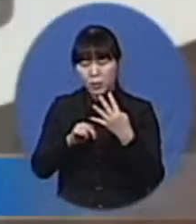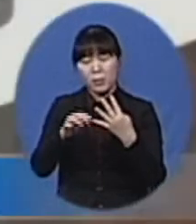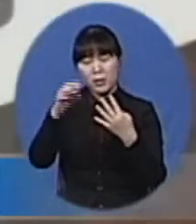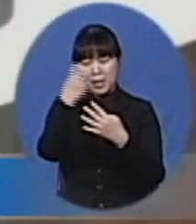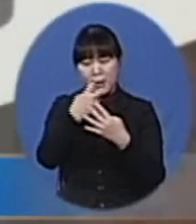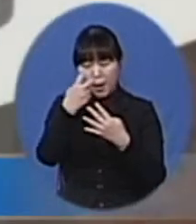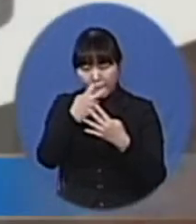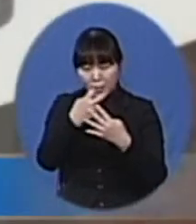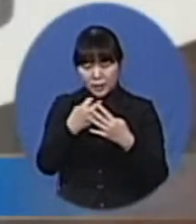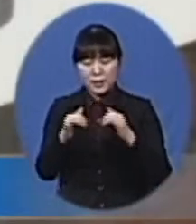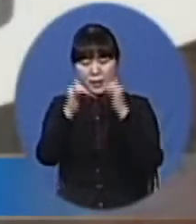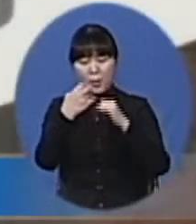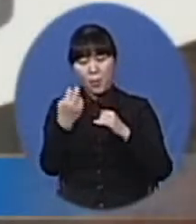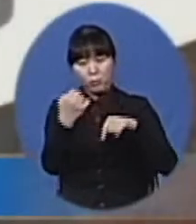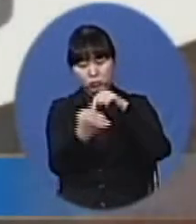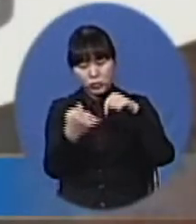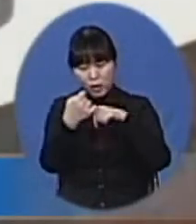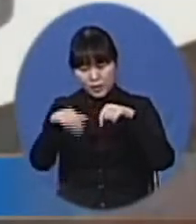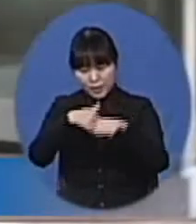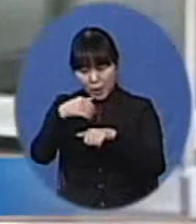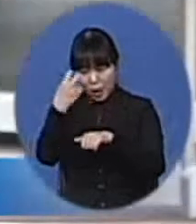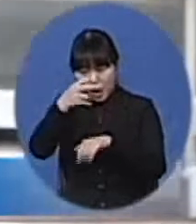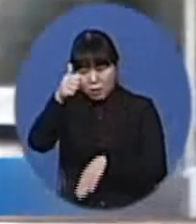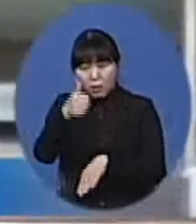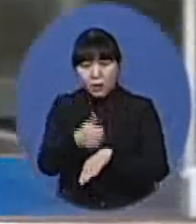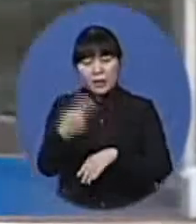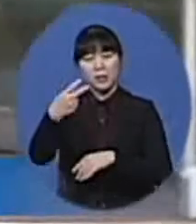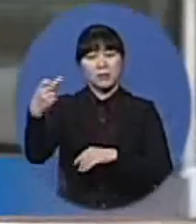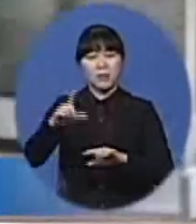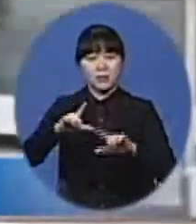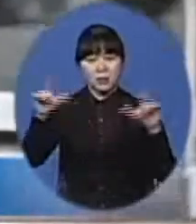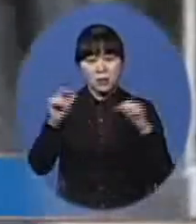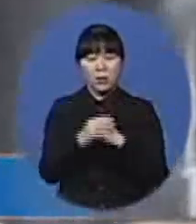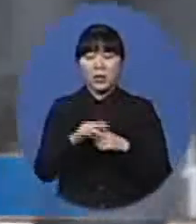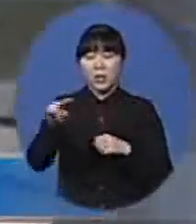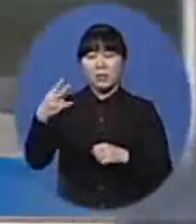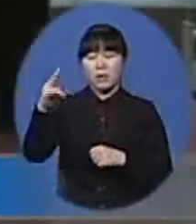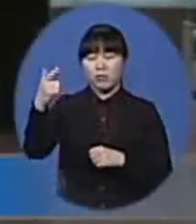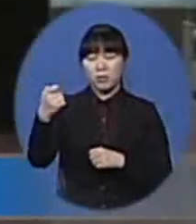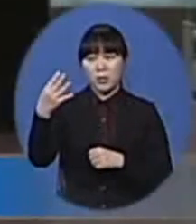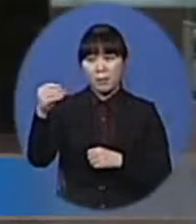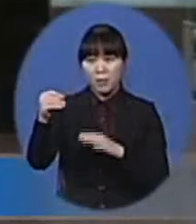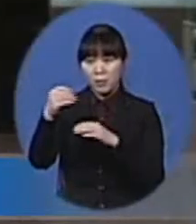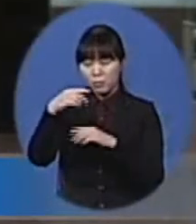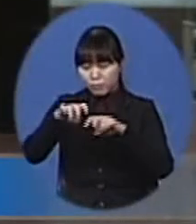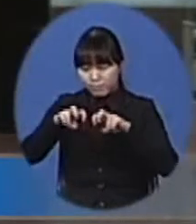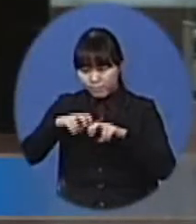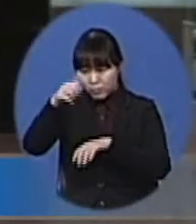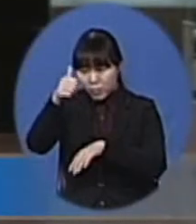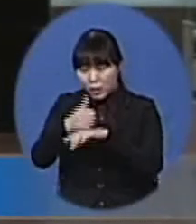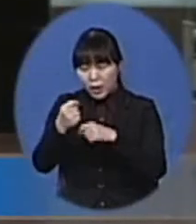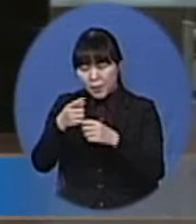대상으로 사회보험 운영 실태를 감사한 결과 2012년 피부양자 264만 명에 대한 분석을 통해